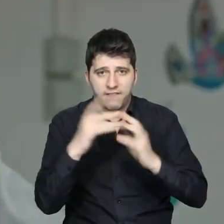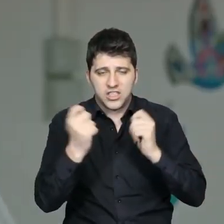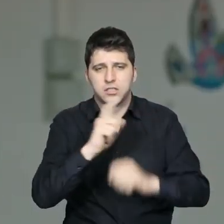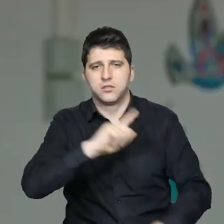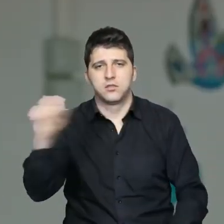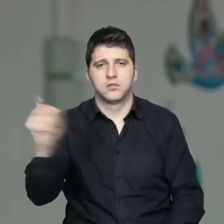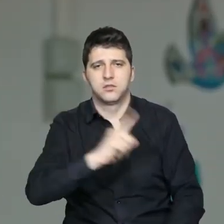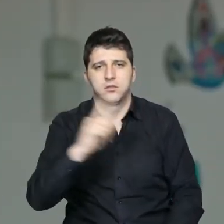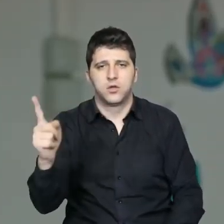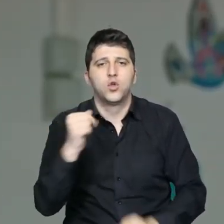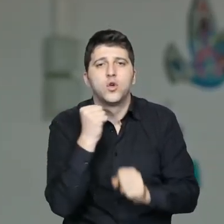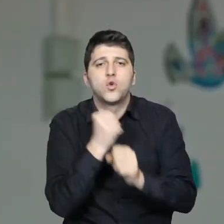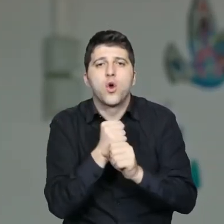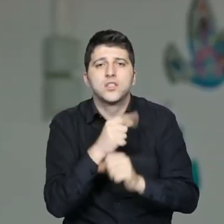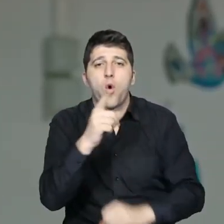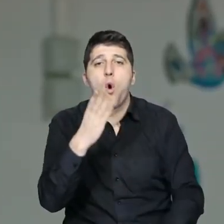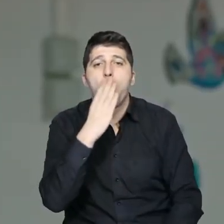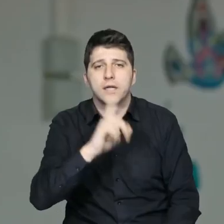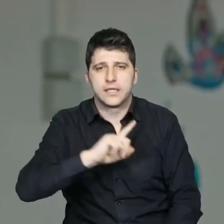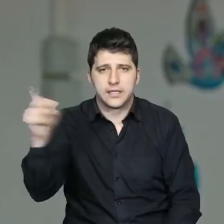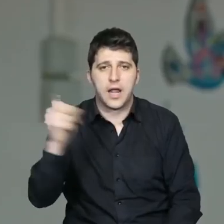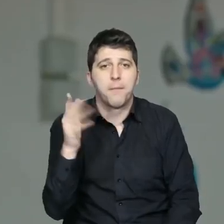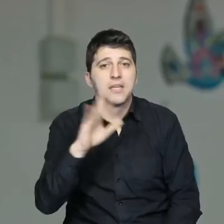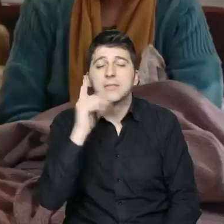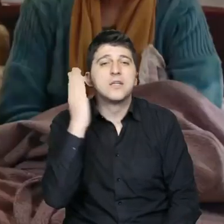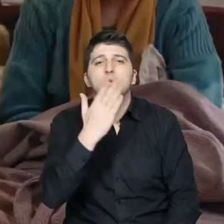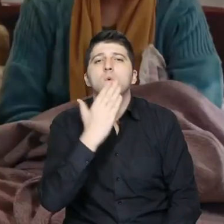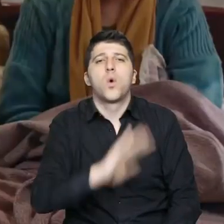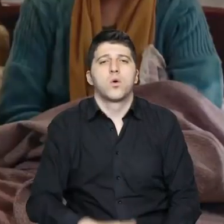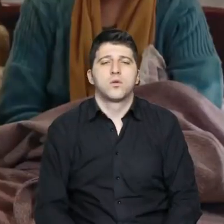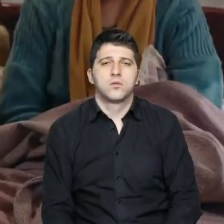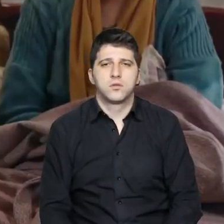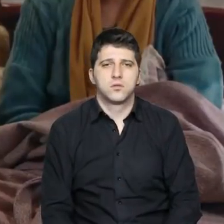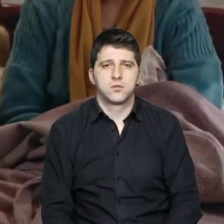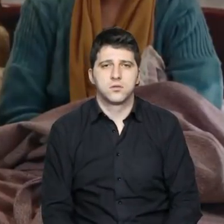eve. Gökçe, okuluna gidip geleceksin. Başka hiçbir yere gitmek yok.